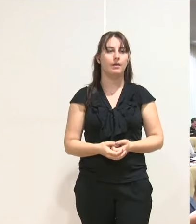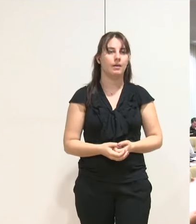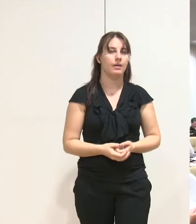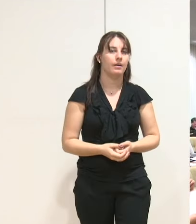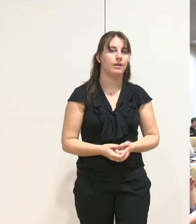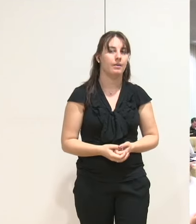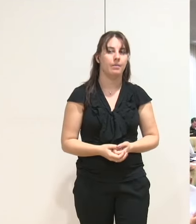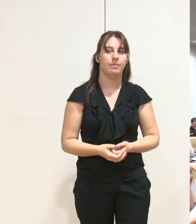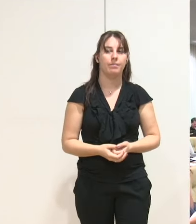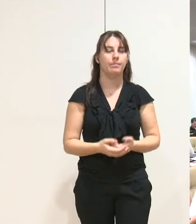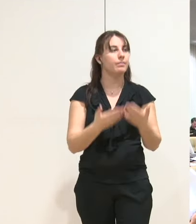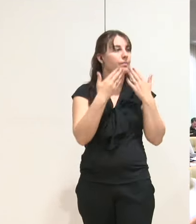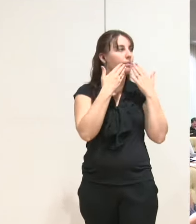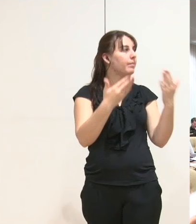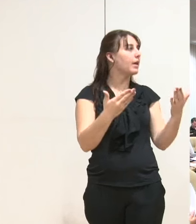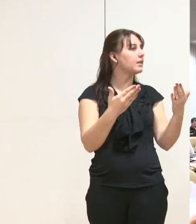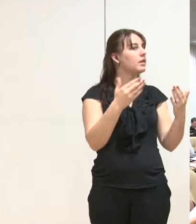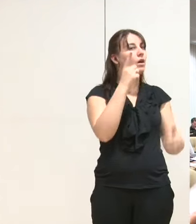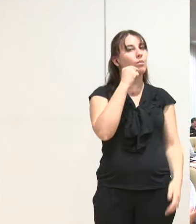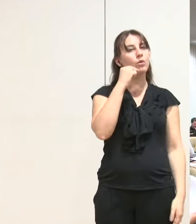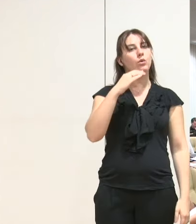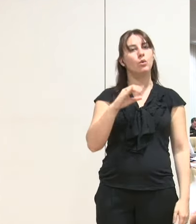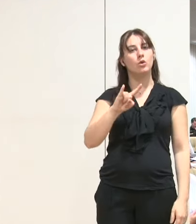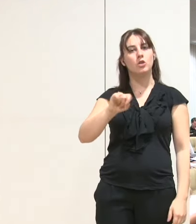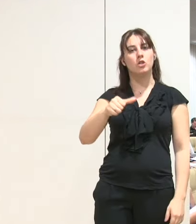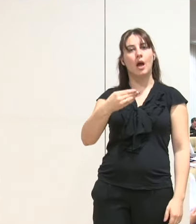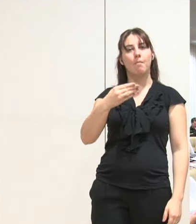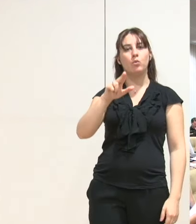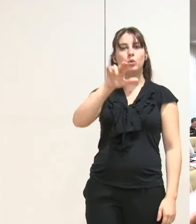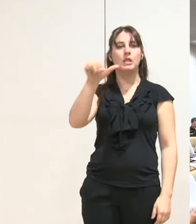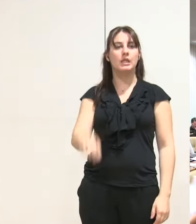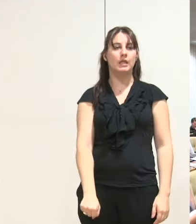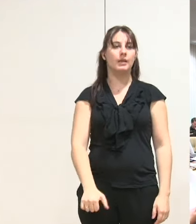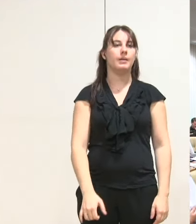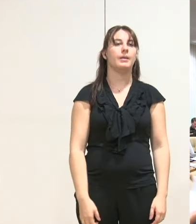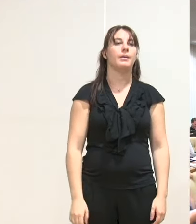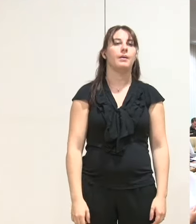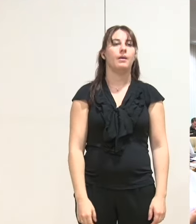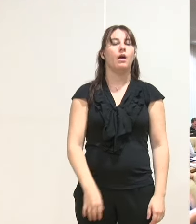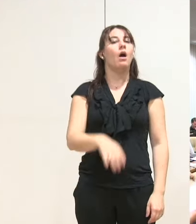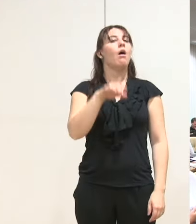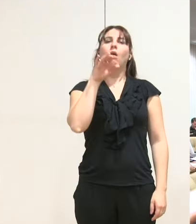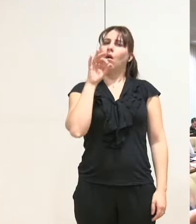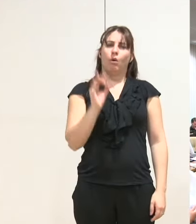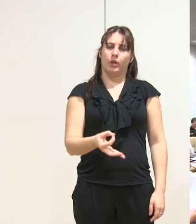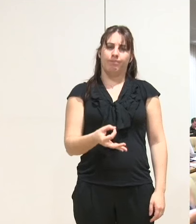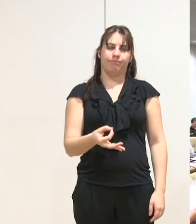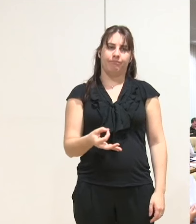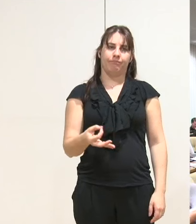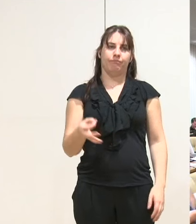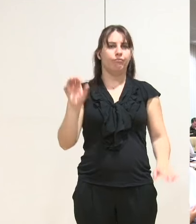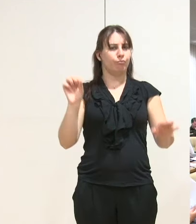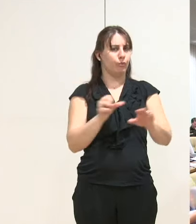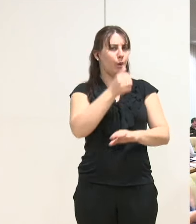merci merci monsieur chamussi oui d'abord il faut